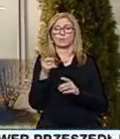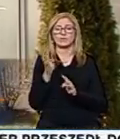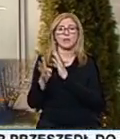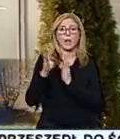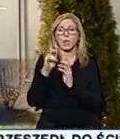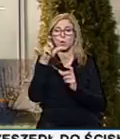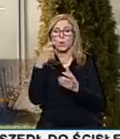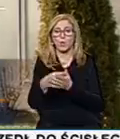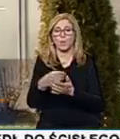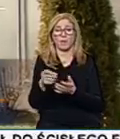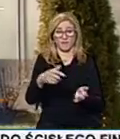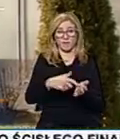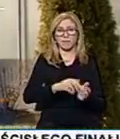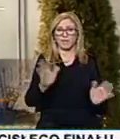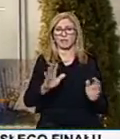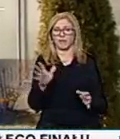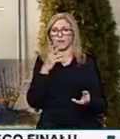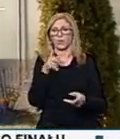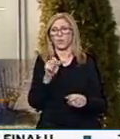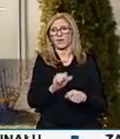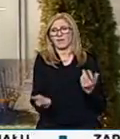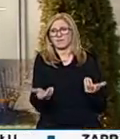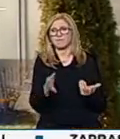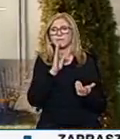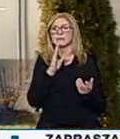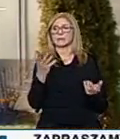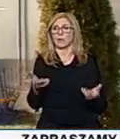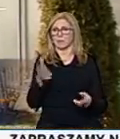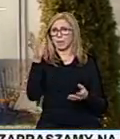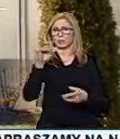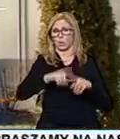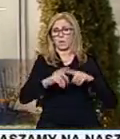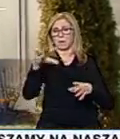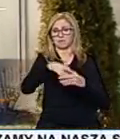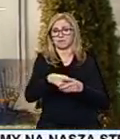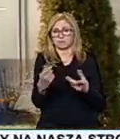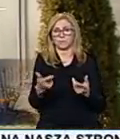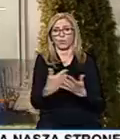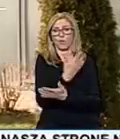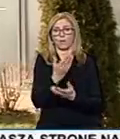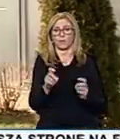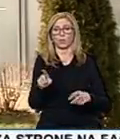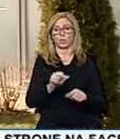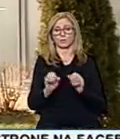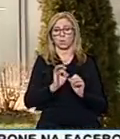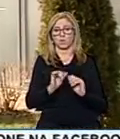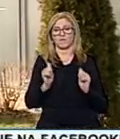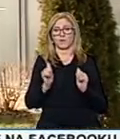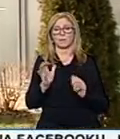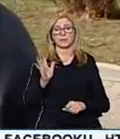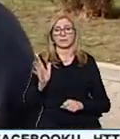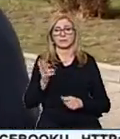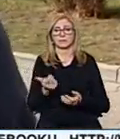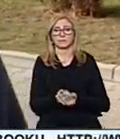się nawet nie domagają, ale już oczekują, że to będzie w standardzie. Daje im to komfort i poczucie bezpieczeństwa